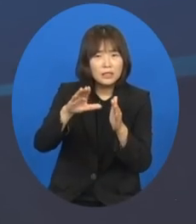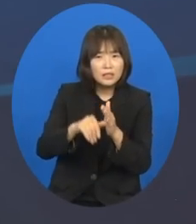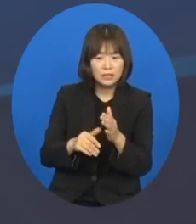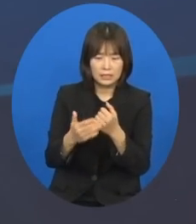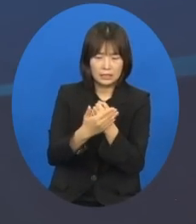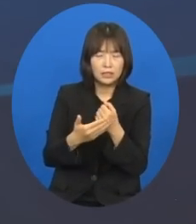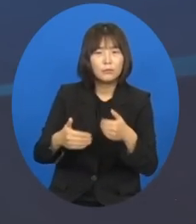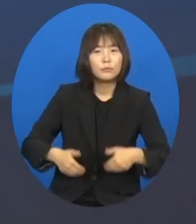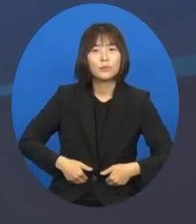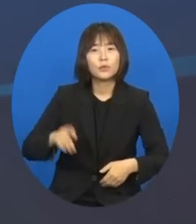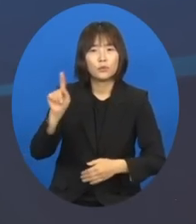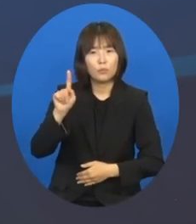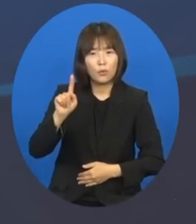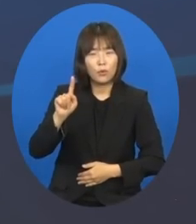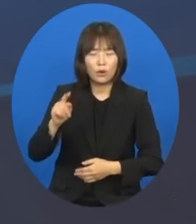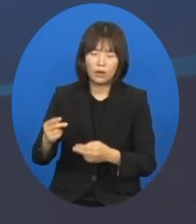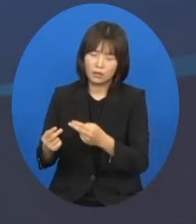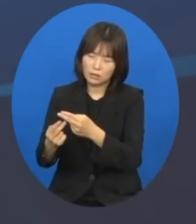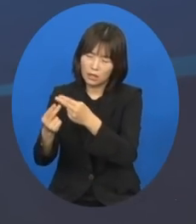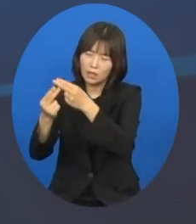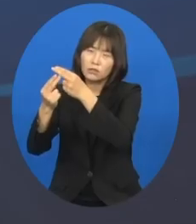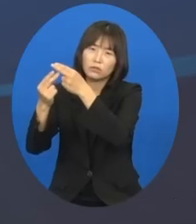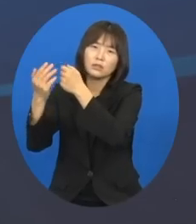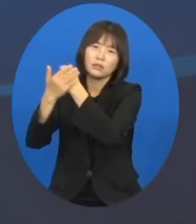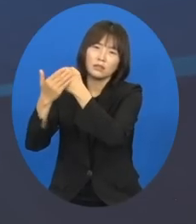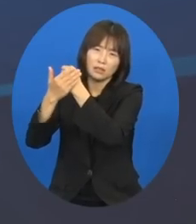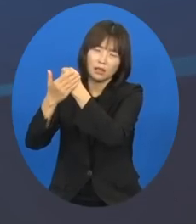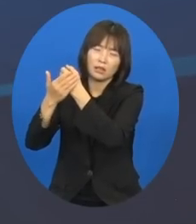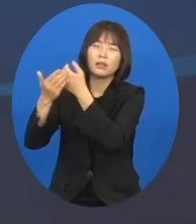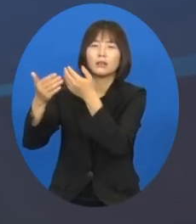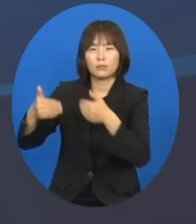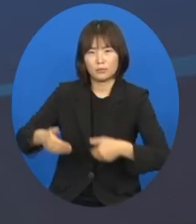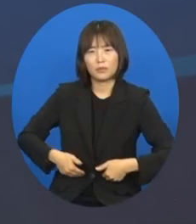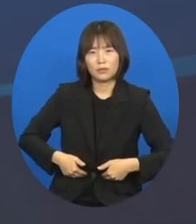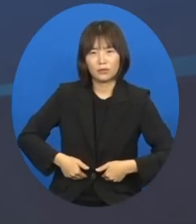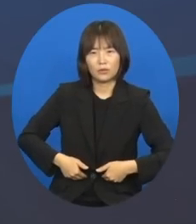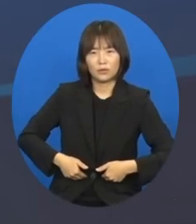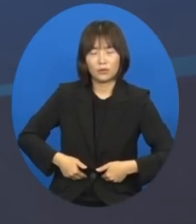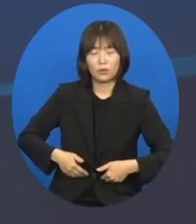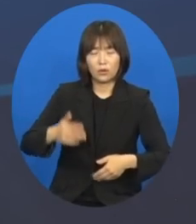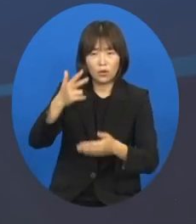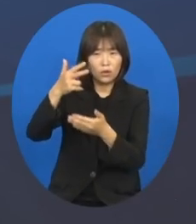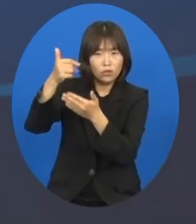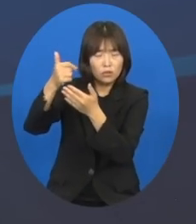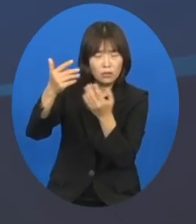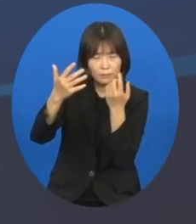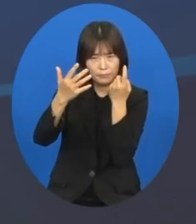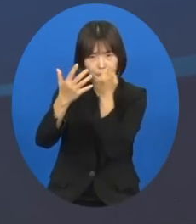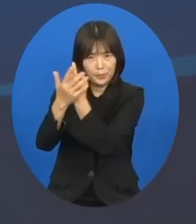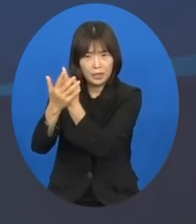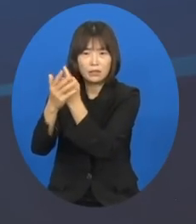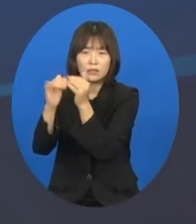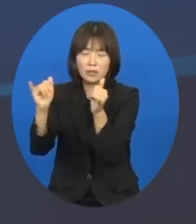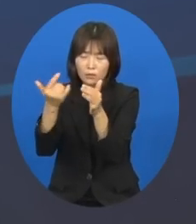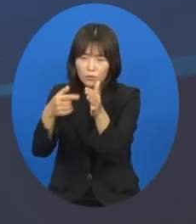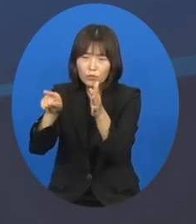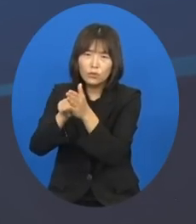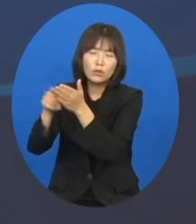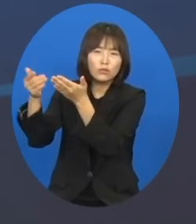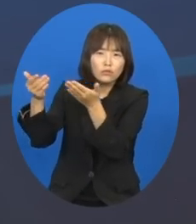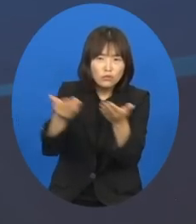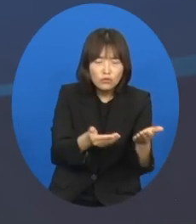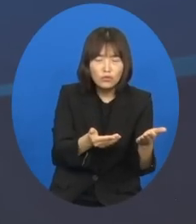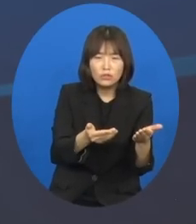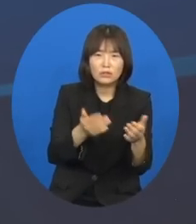은혜가 필요하냐면 쌓아 두신 은혜가 필요한 거예요 주께 피하여 온 자들을 위해 주시려고 하나님이